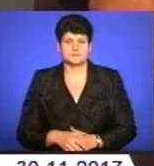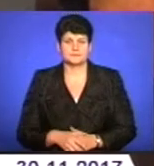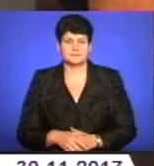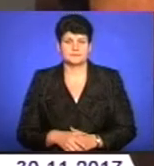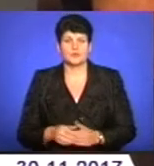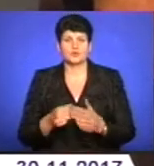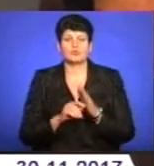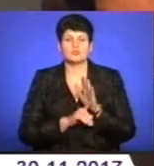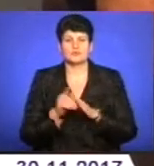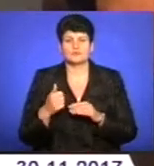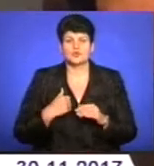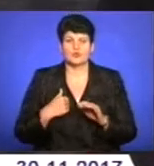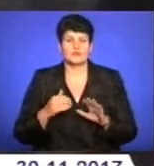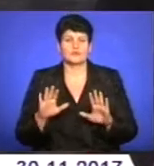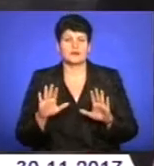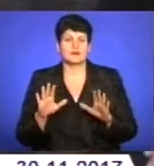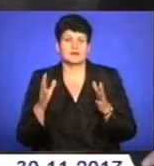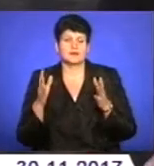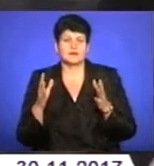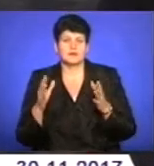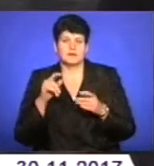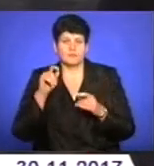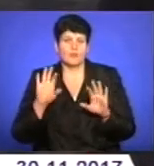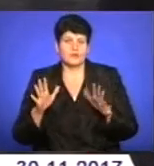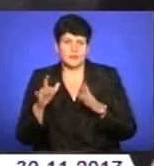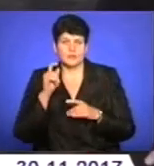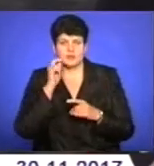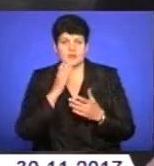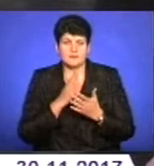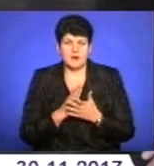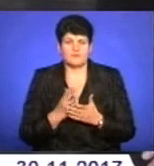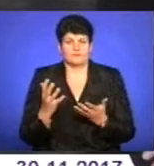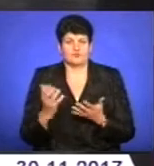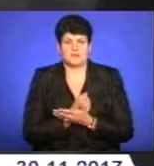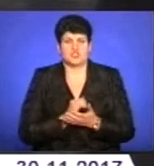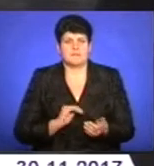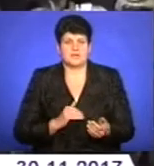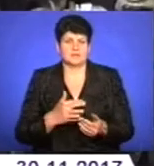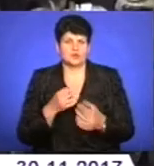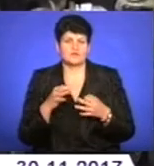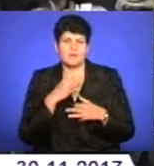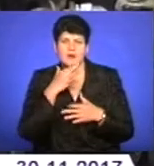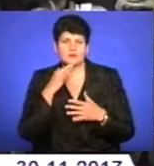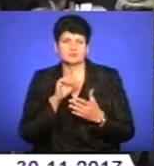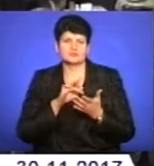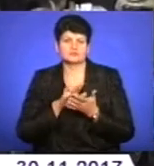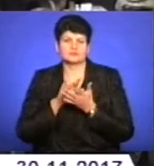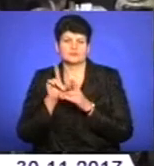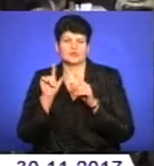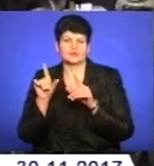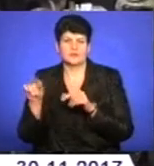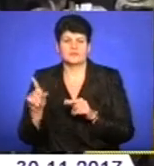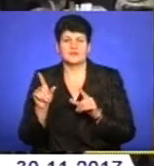До початку військових дій на сході України Юрій Тира мав доволі успішний бізнес, який дозволяв йому багато подорожувати. Чоловік побував у